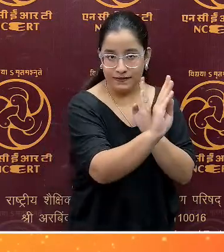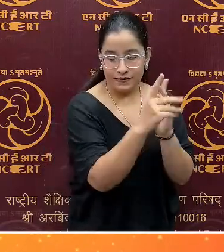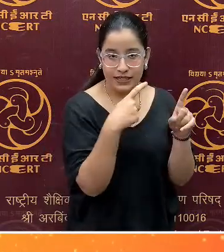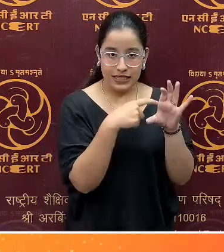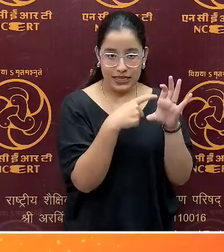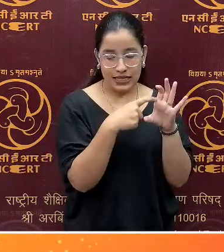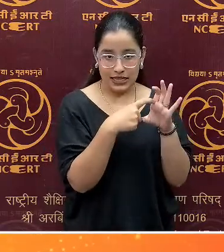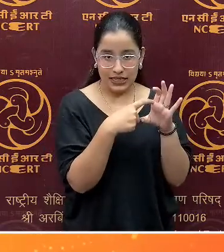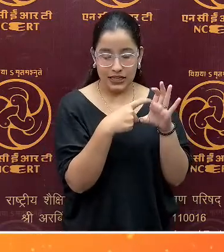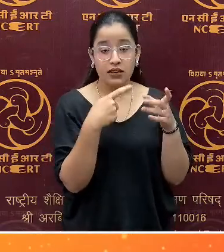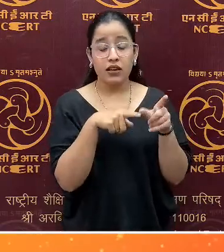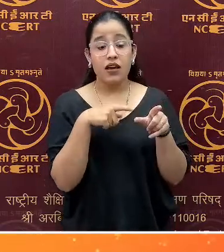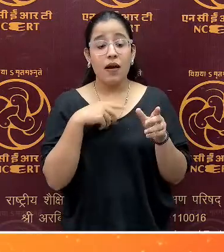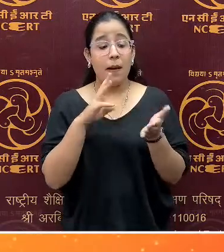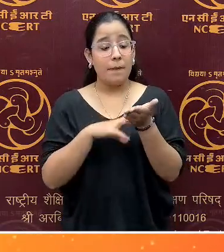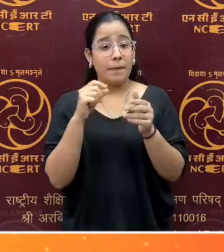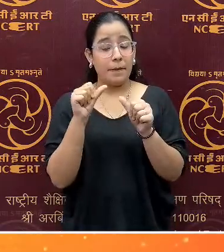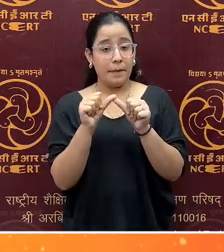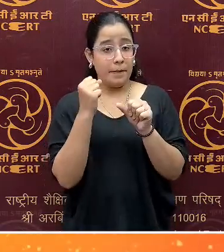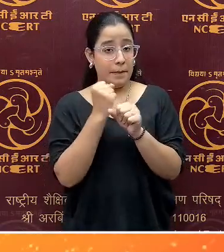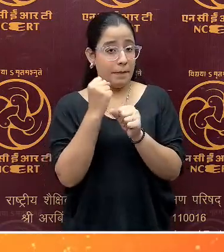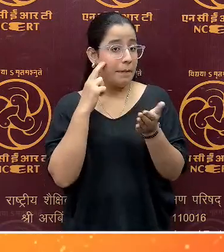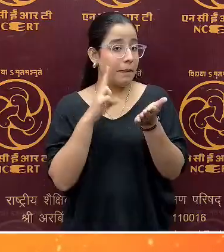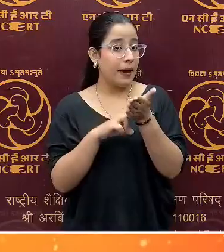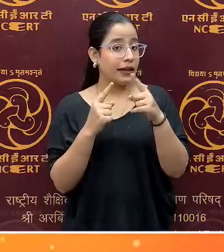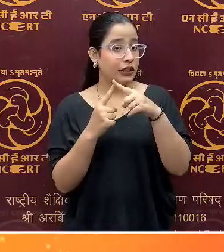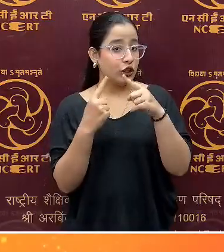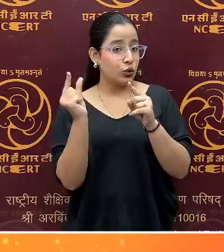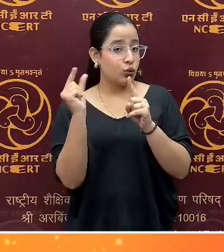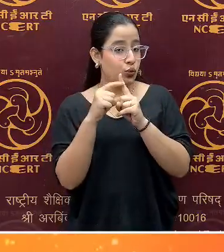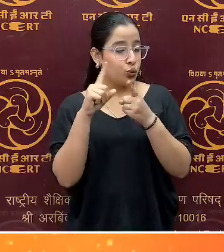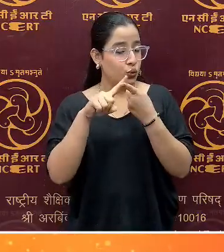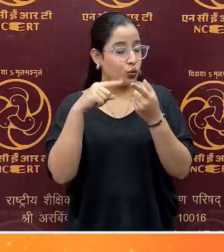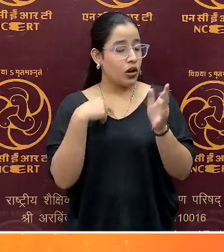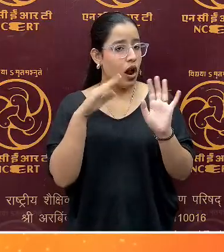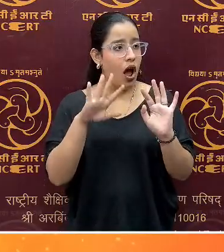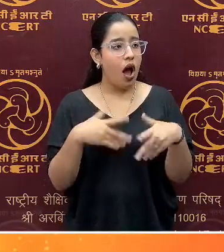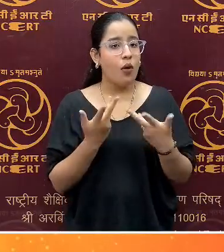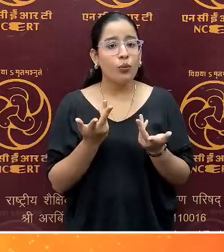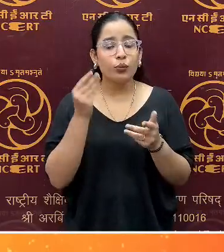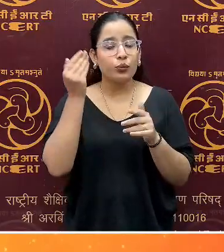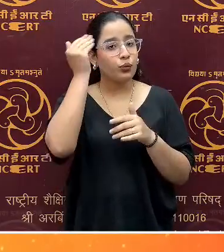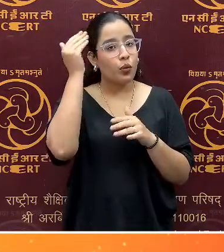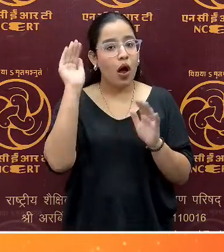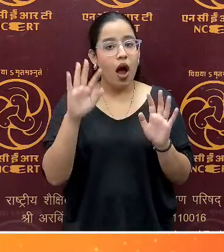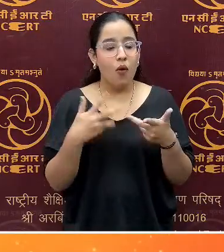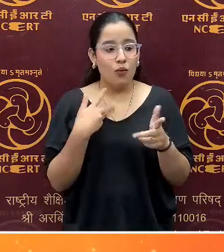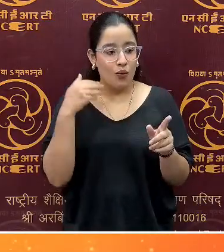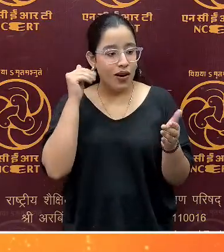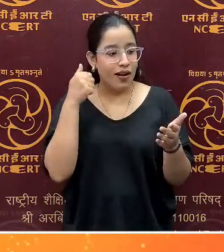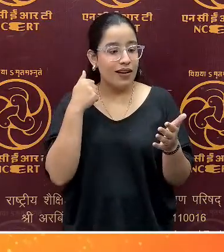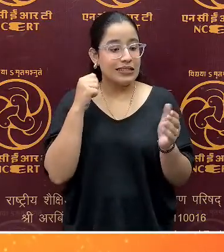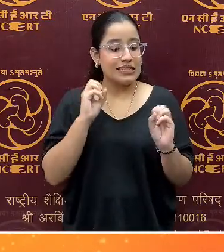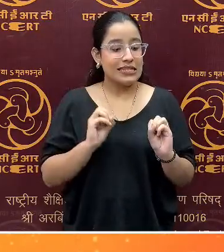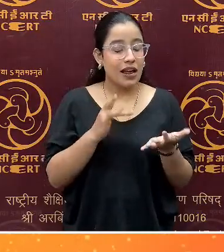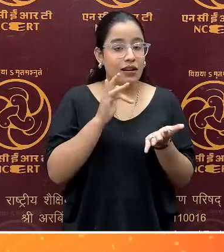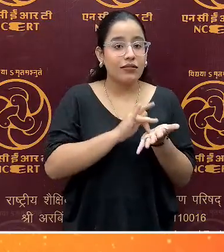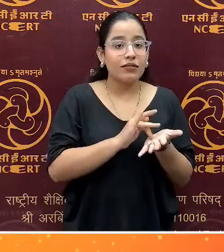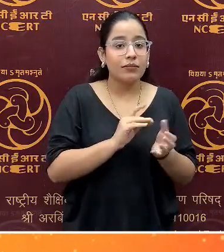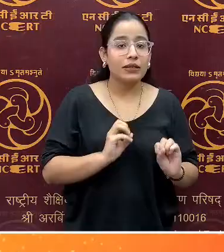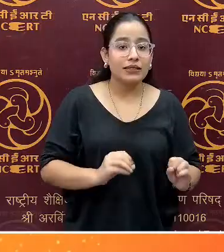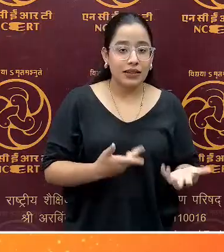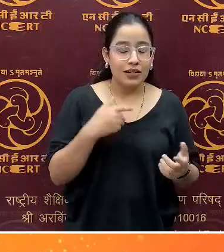मैग्नीट्यूड डिस्टेंस कितना क्या है करके आपको कैसे पता है? आपको तो ये पता लगाना पड़ेगा ना वो कहाँ से स्टार्ट किया है